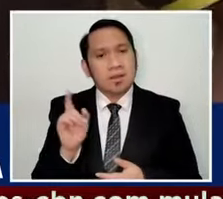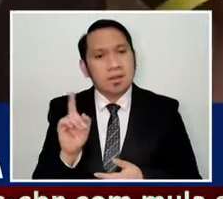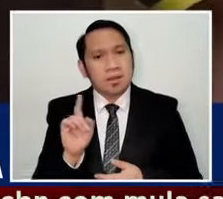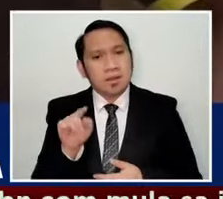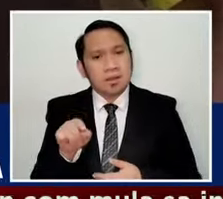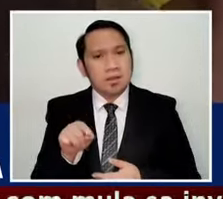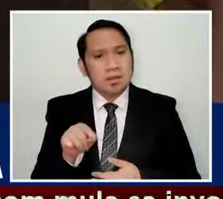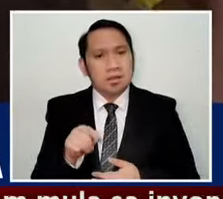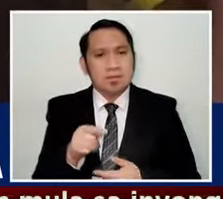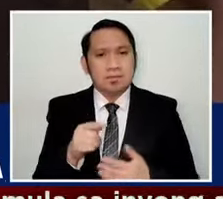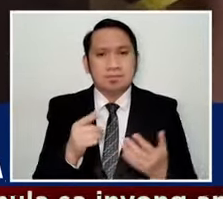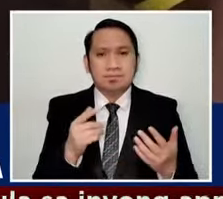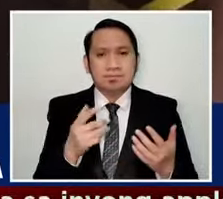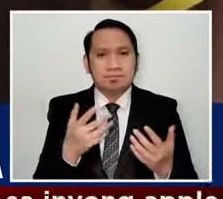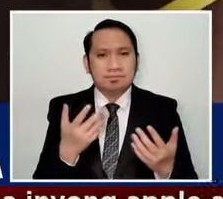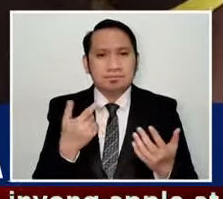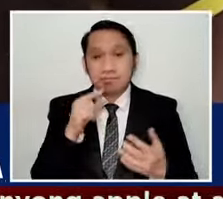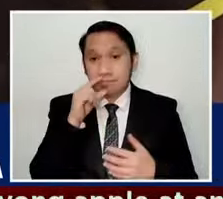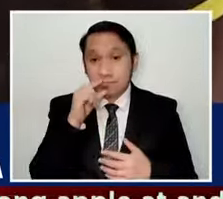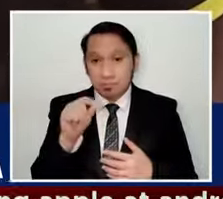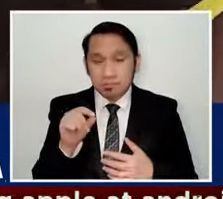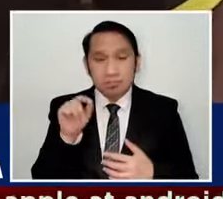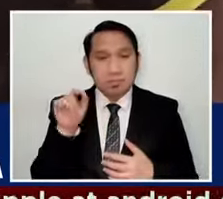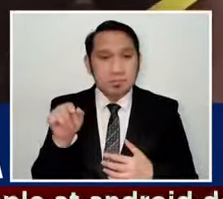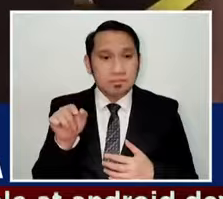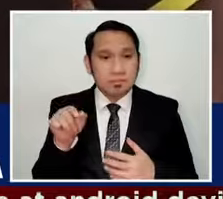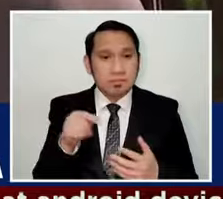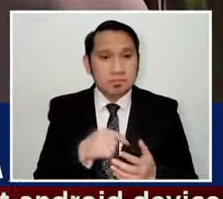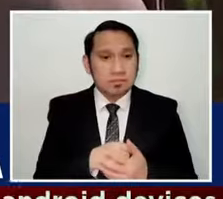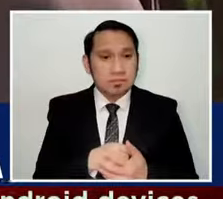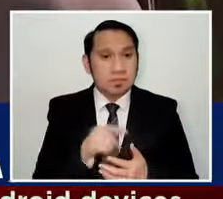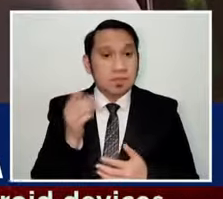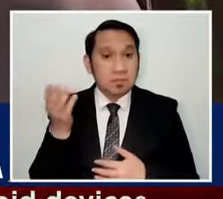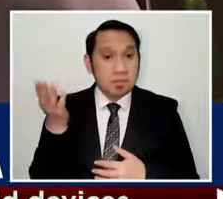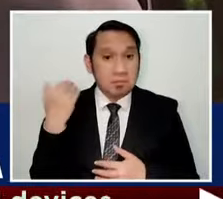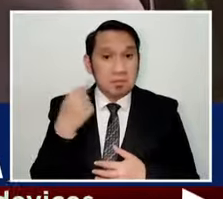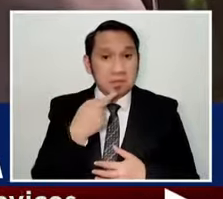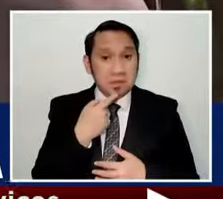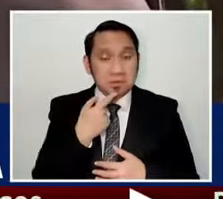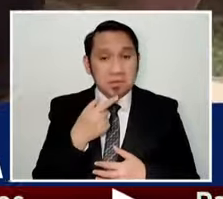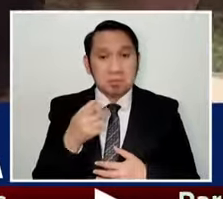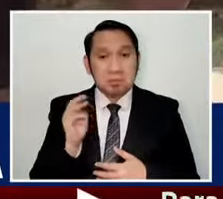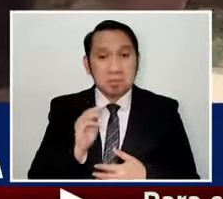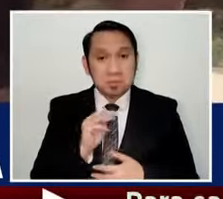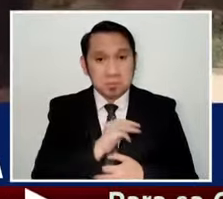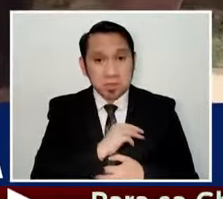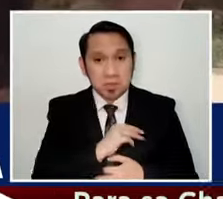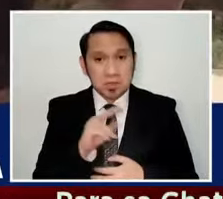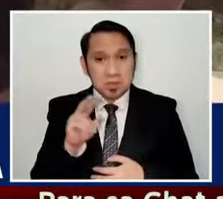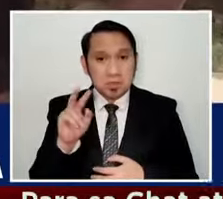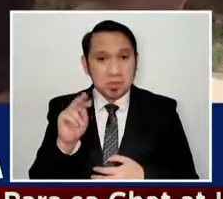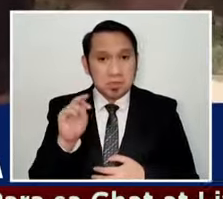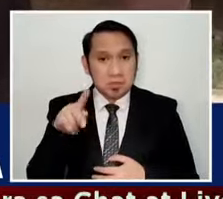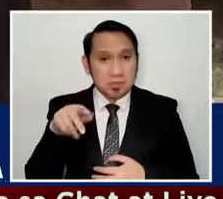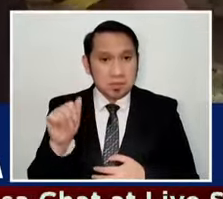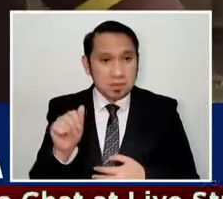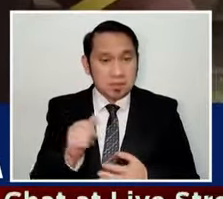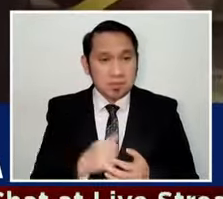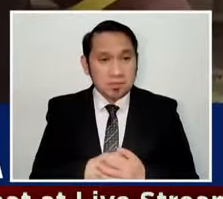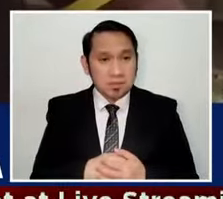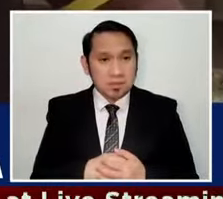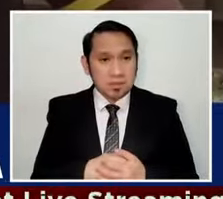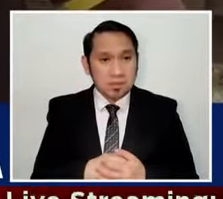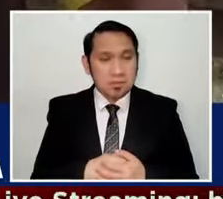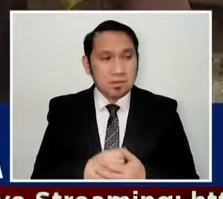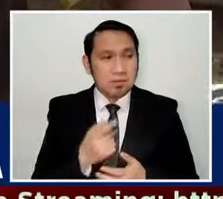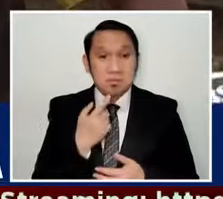mga naarestong suspect na ang pamangkin niya di umano ay dating miyembro ng MPA. Akala ko mamasamain yung tanong ko kasi ang